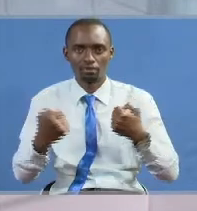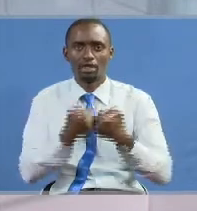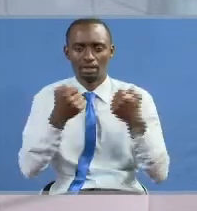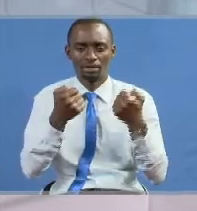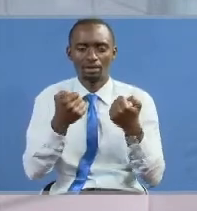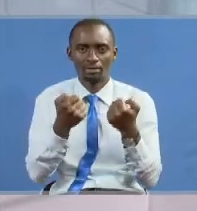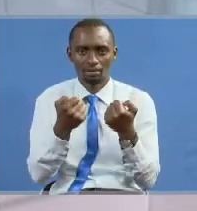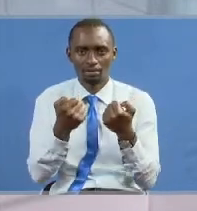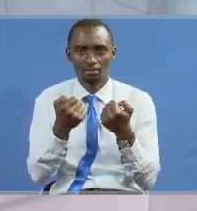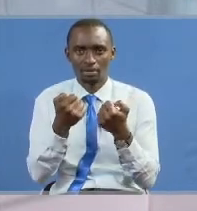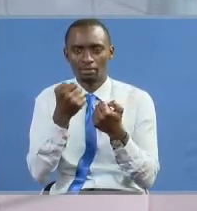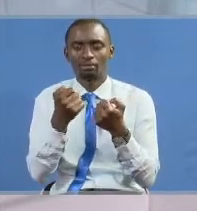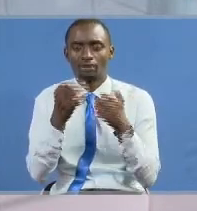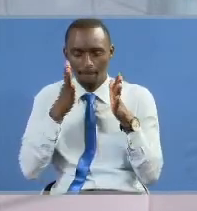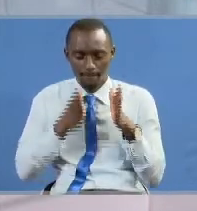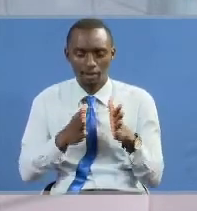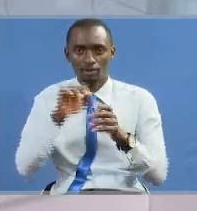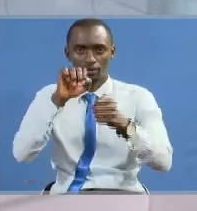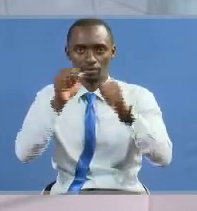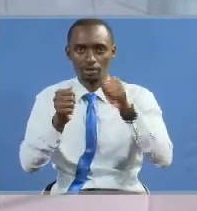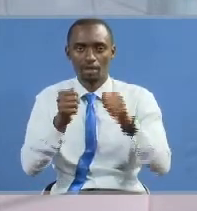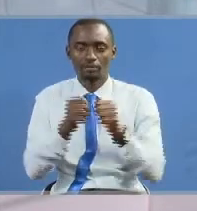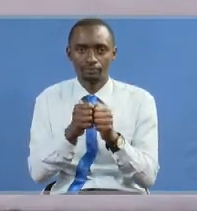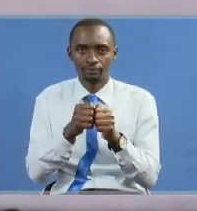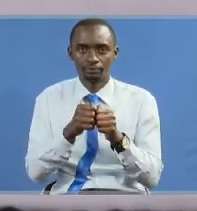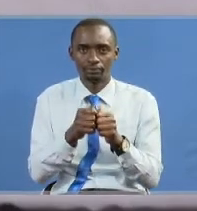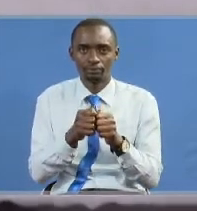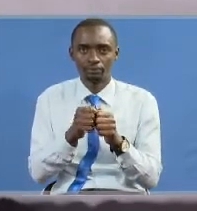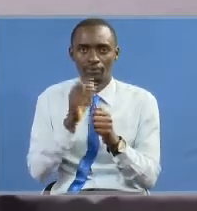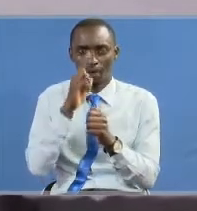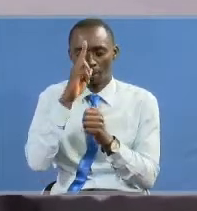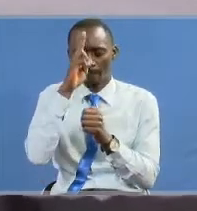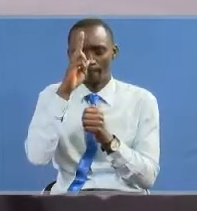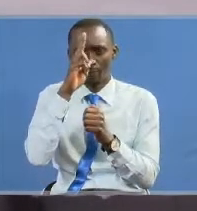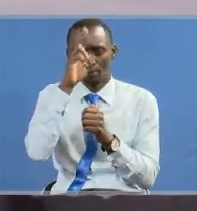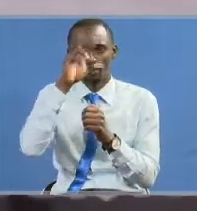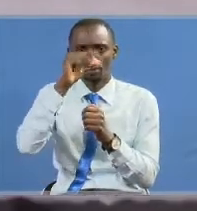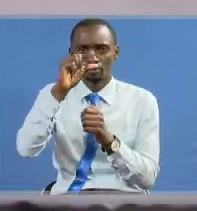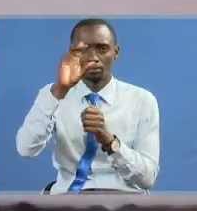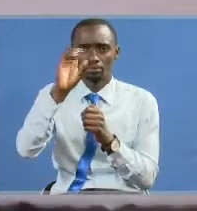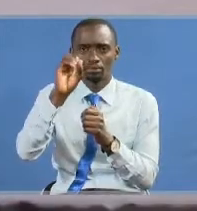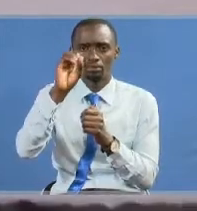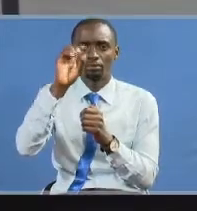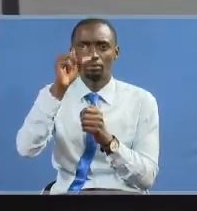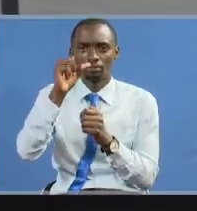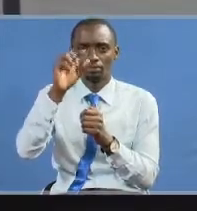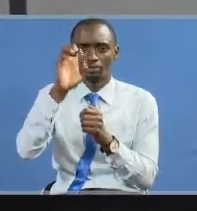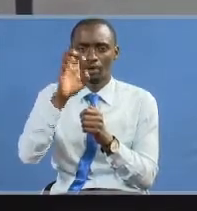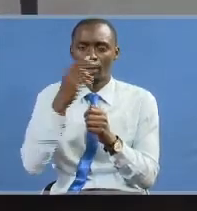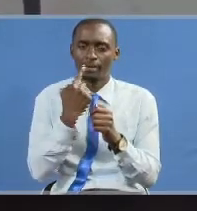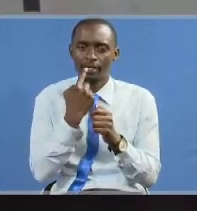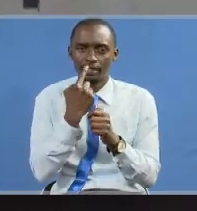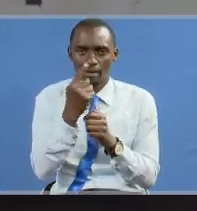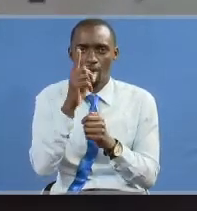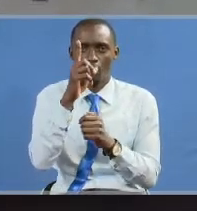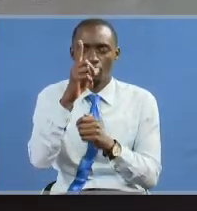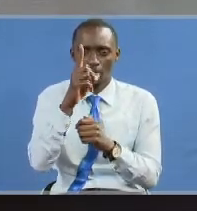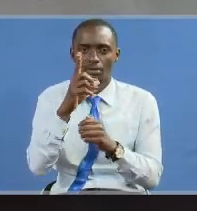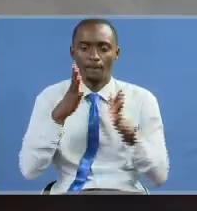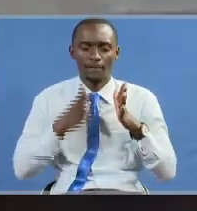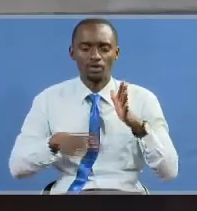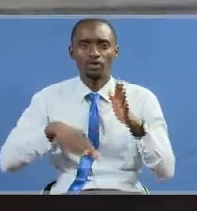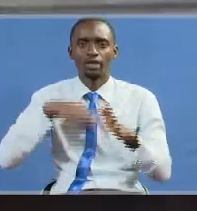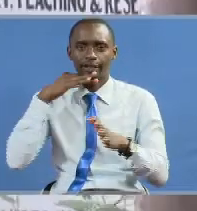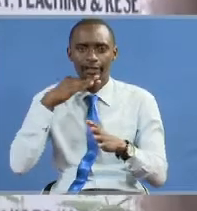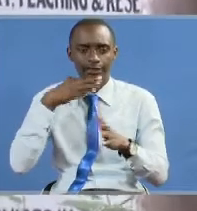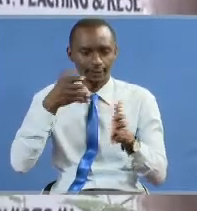ndogo la kibinafsi. Akithibitisha ajali hiyo, kamanda wa trafiki eneo hilo George Naibey amesema kuwa mmoja kati ya wafu walifariki papo